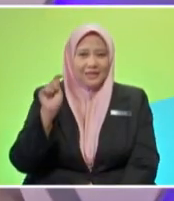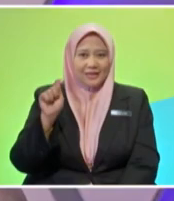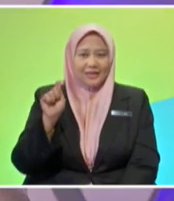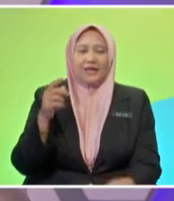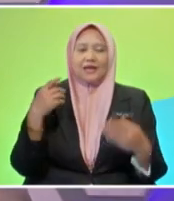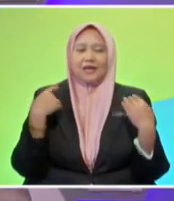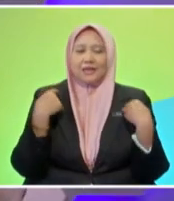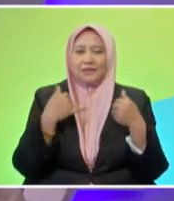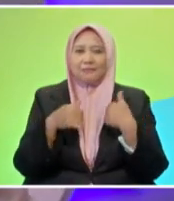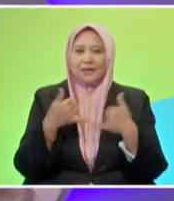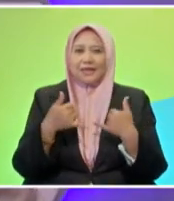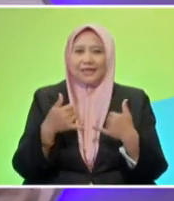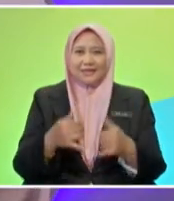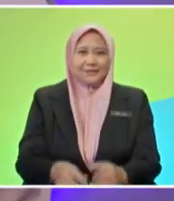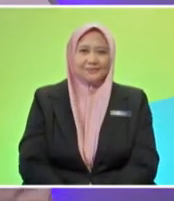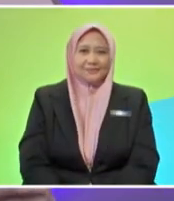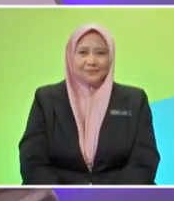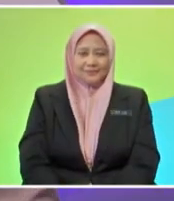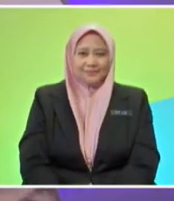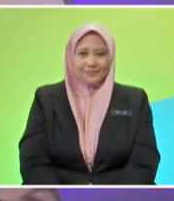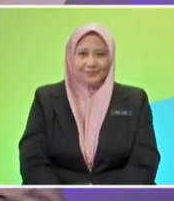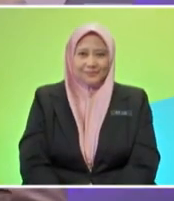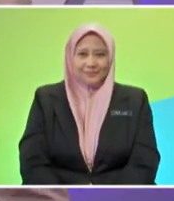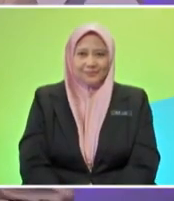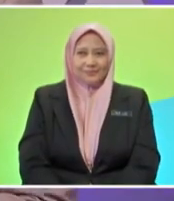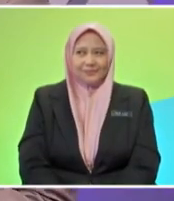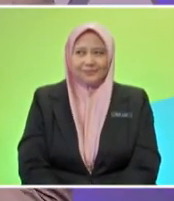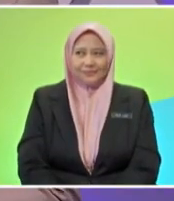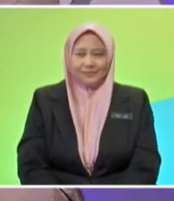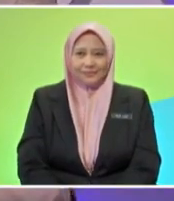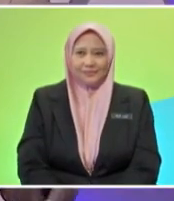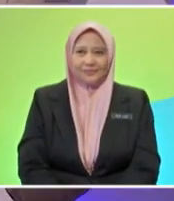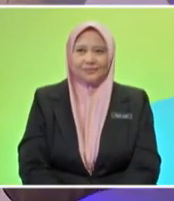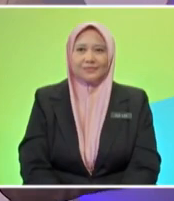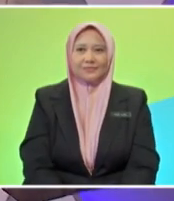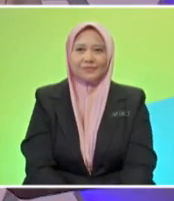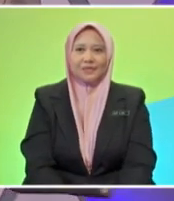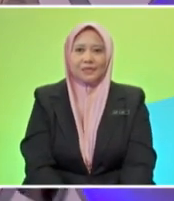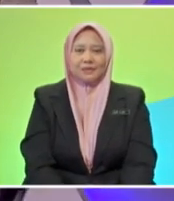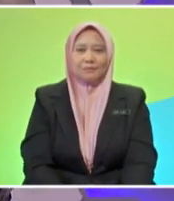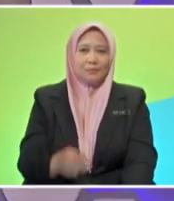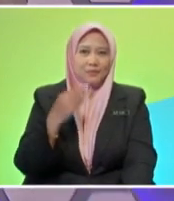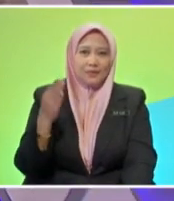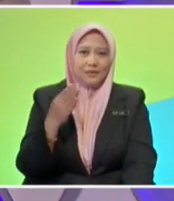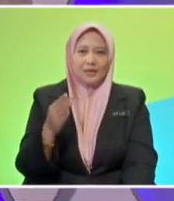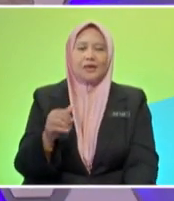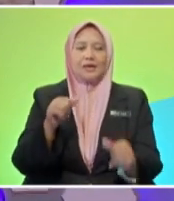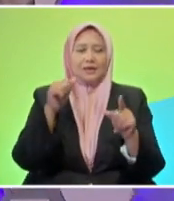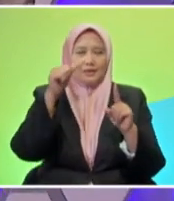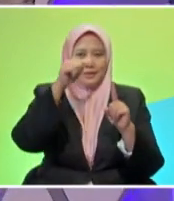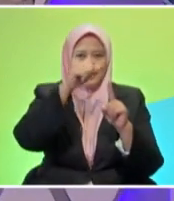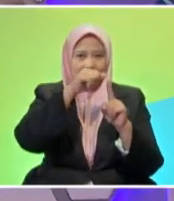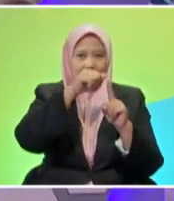tepat. Jadi jom kita nak main permainan baca cepat, jawab tepat. Ha, seperti biasa, arahannya